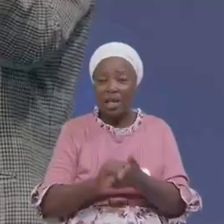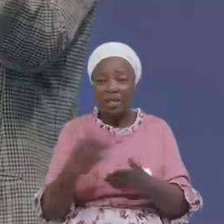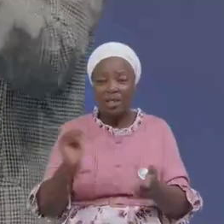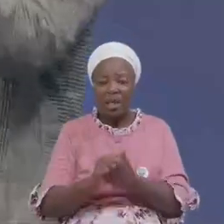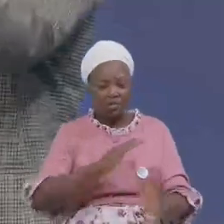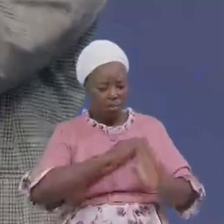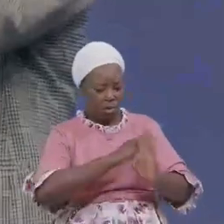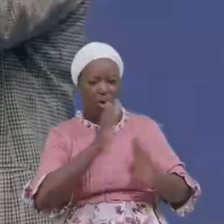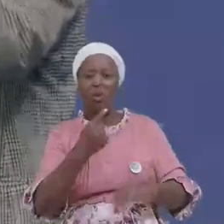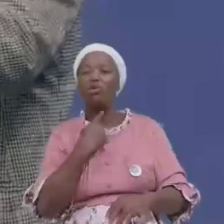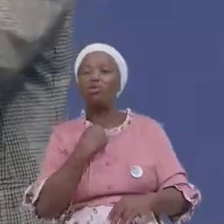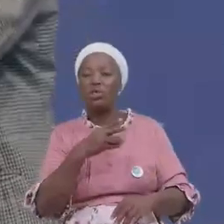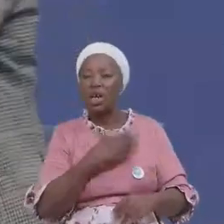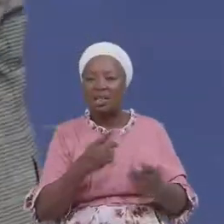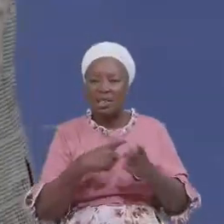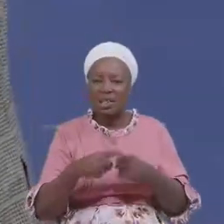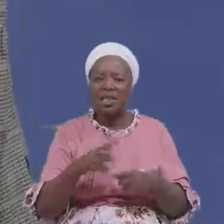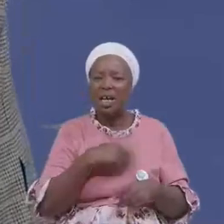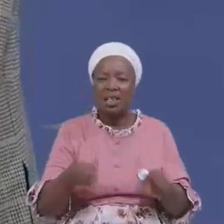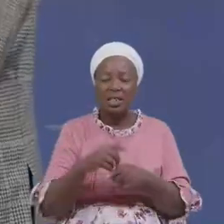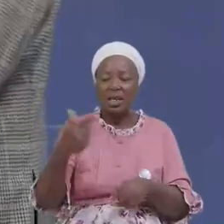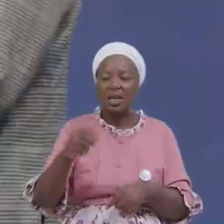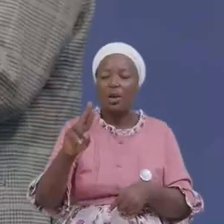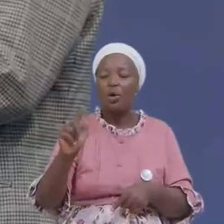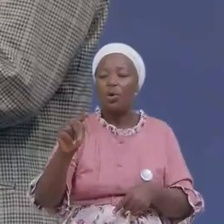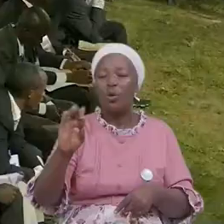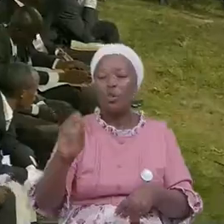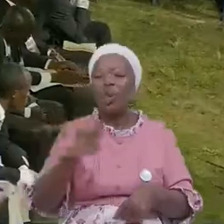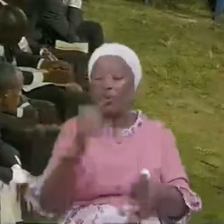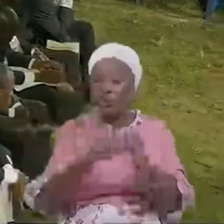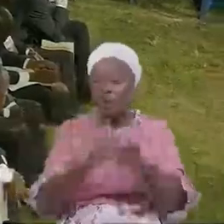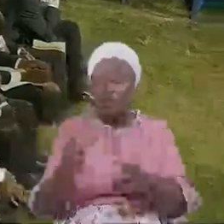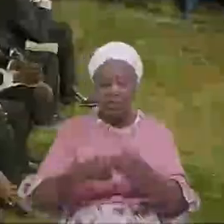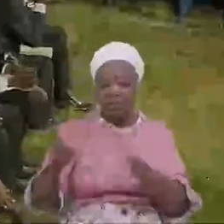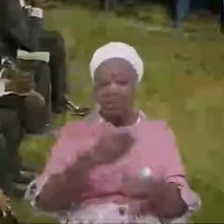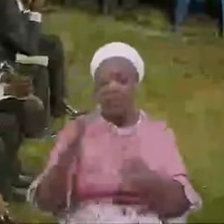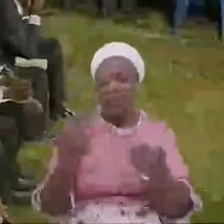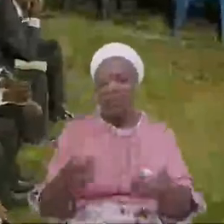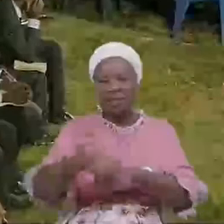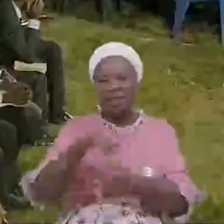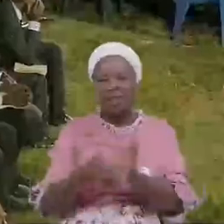bloque ta gorge est comme goitre, tout va disparaître ce soir.